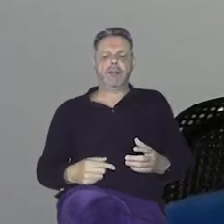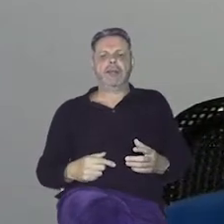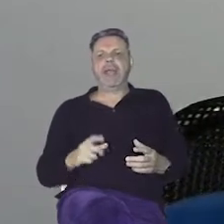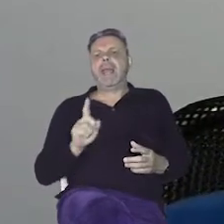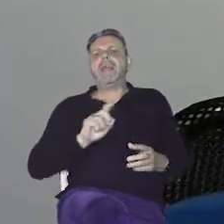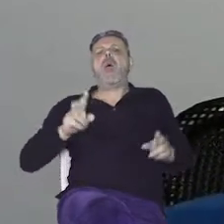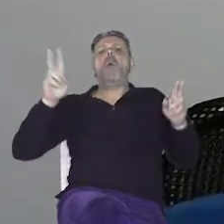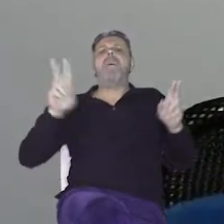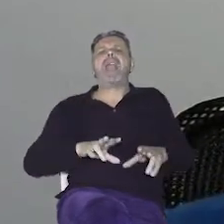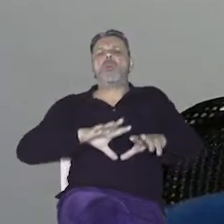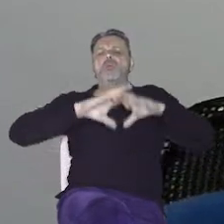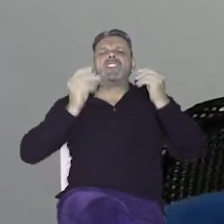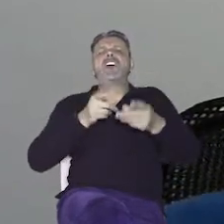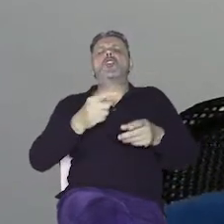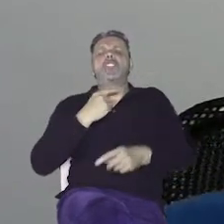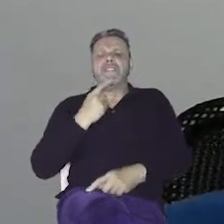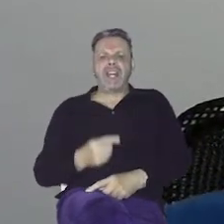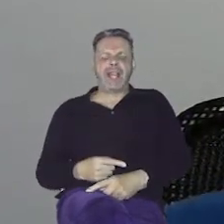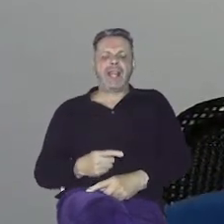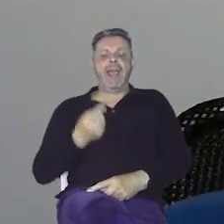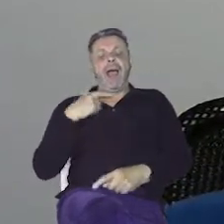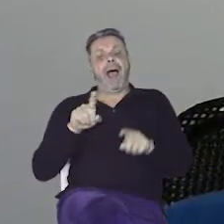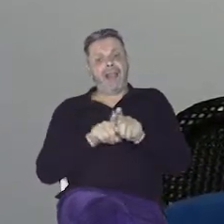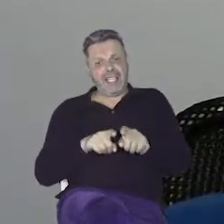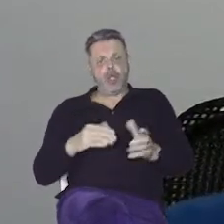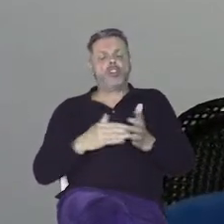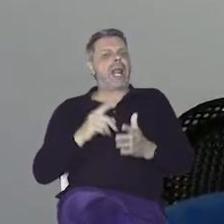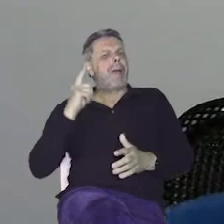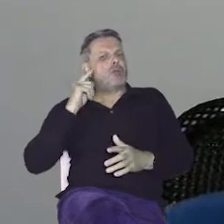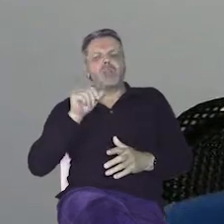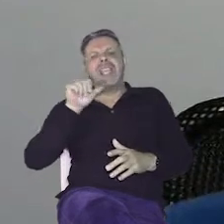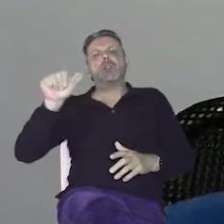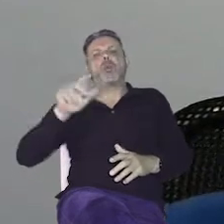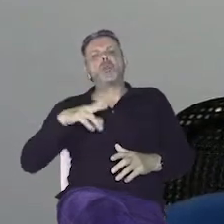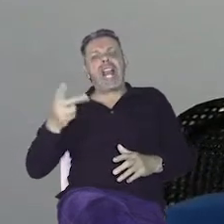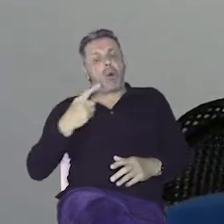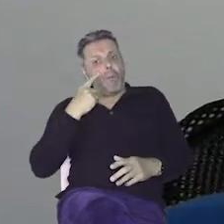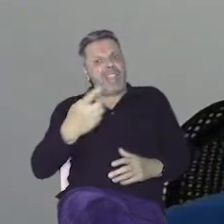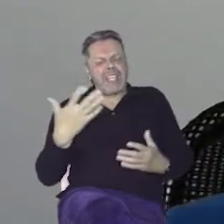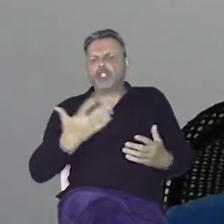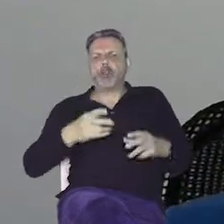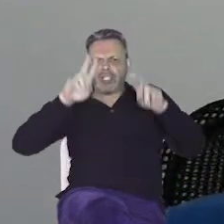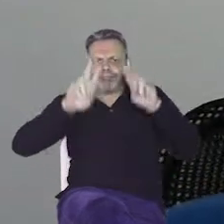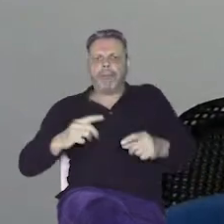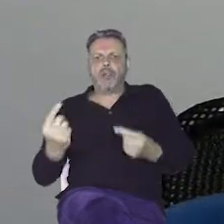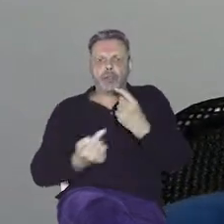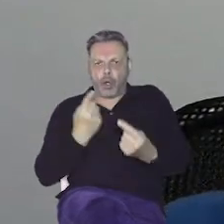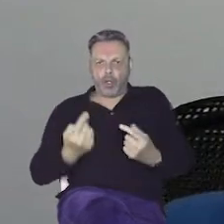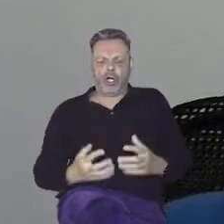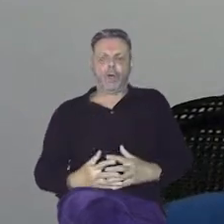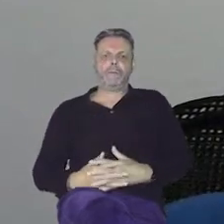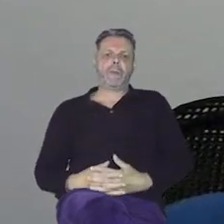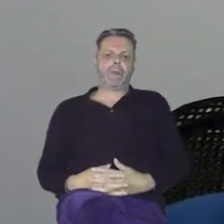umanjujući sve ovo što ste vi rekli, ali isto tako treba čuti i drugu stranu i vidjeti što se zaista u ustanovi